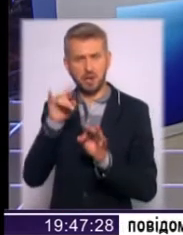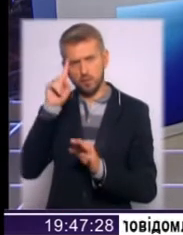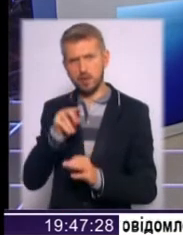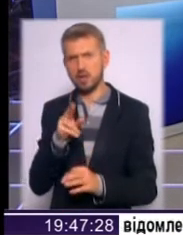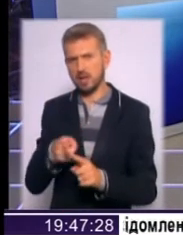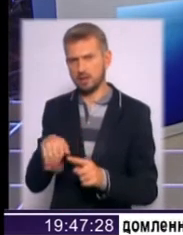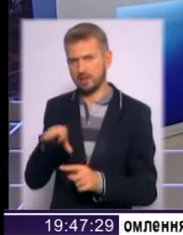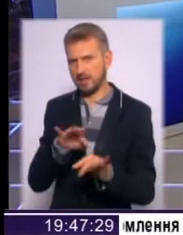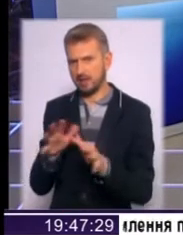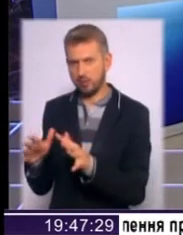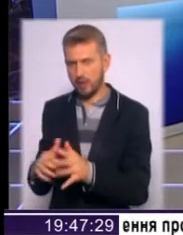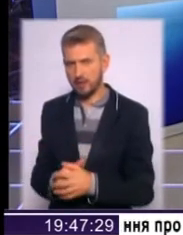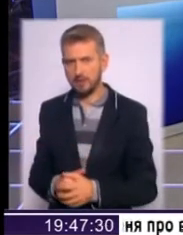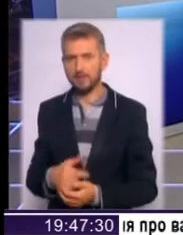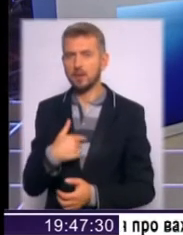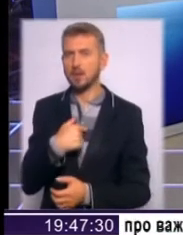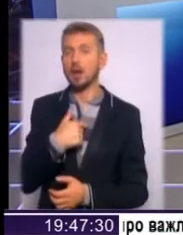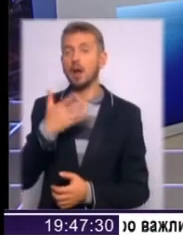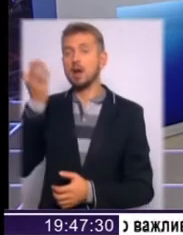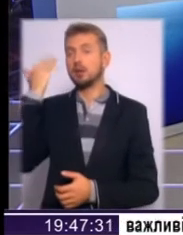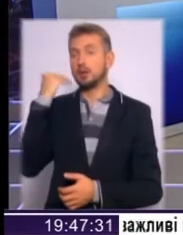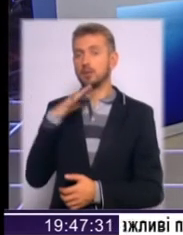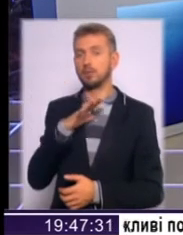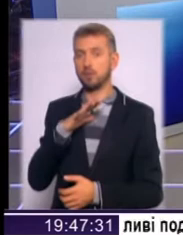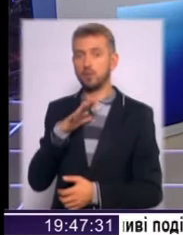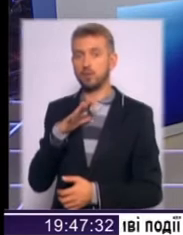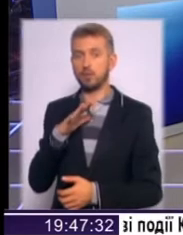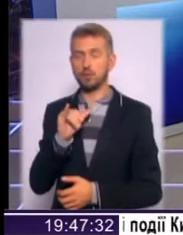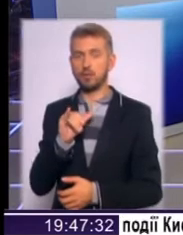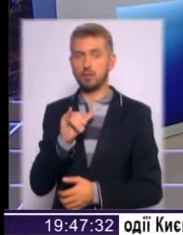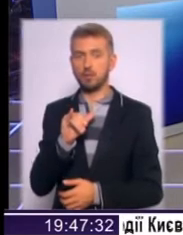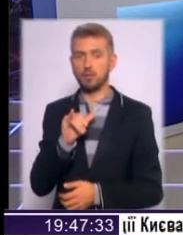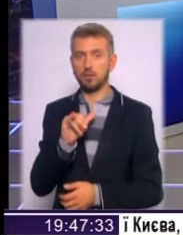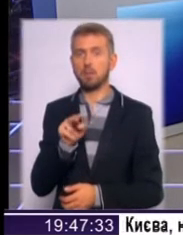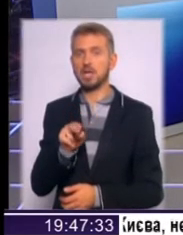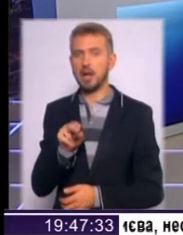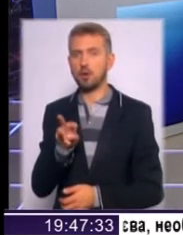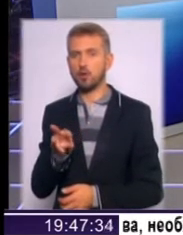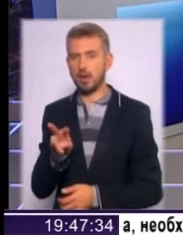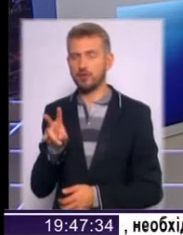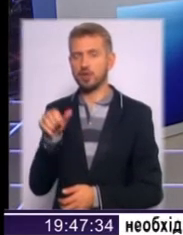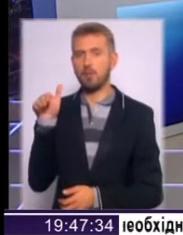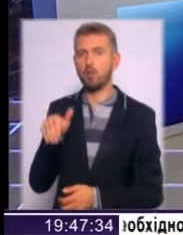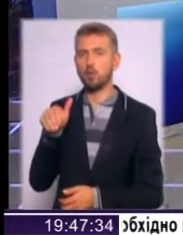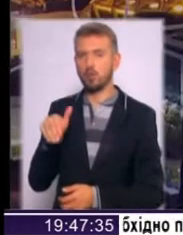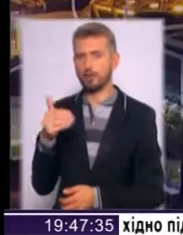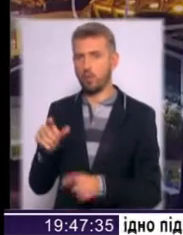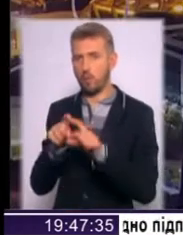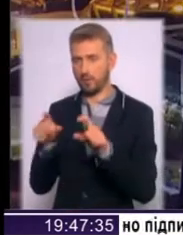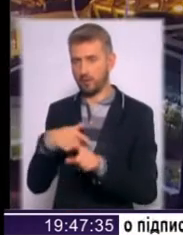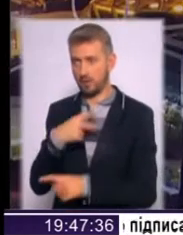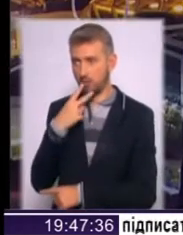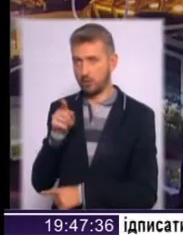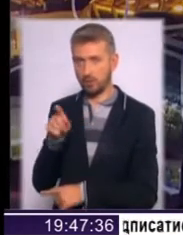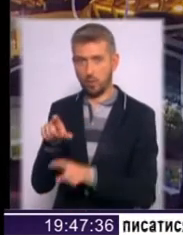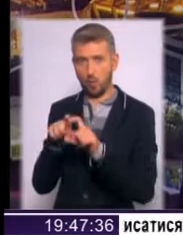це все відбувається. Я свого часу колись був у Петра Миколайовича на Подолі в його офісі, да? То я подивився на той офіс